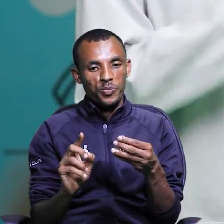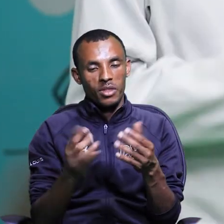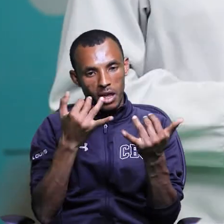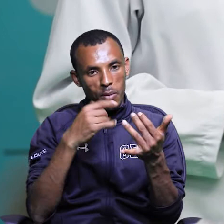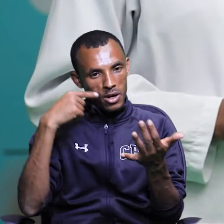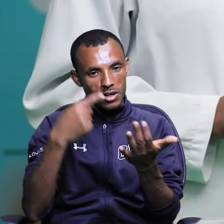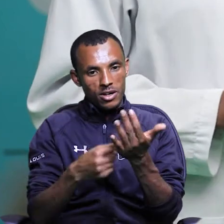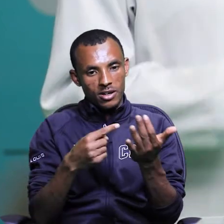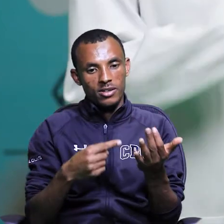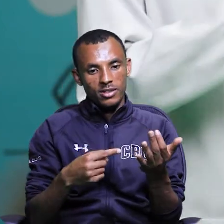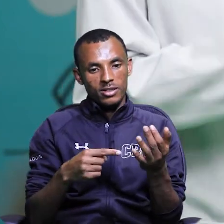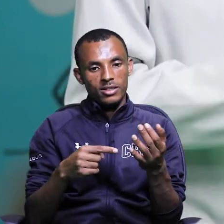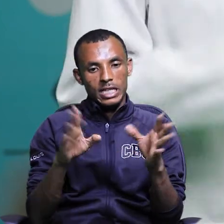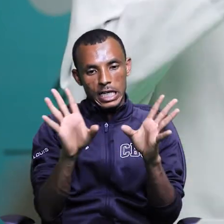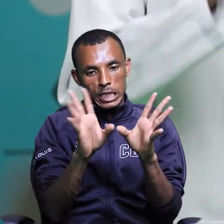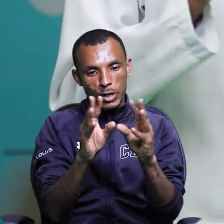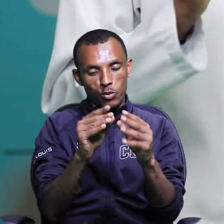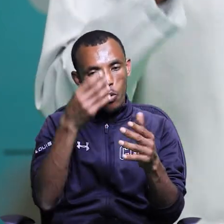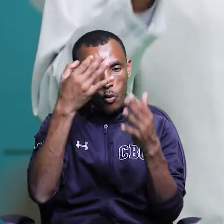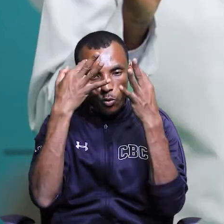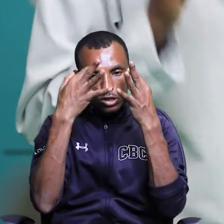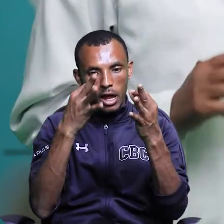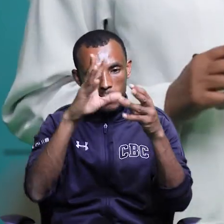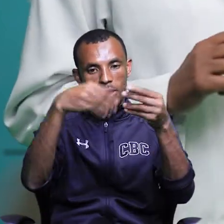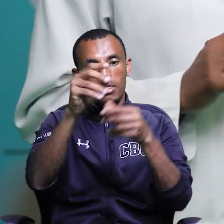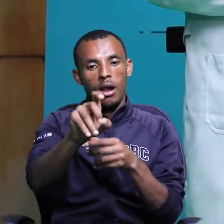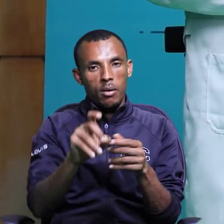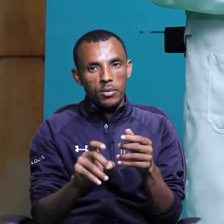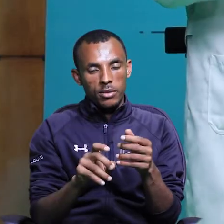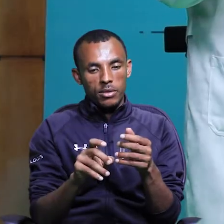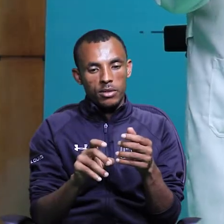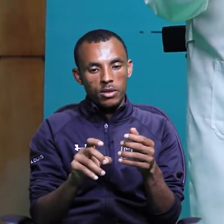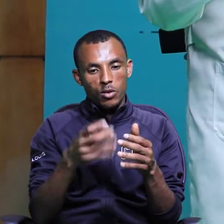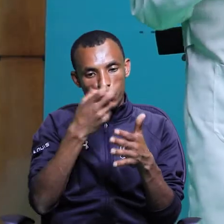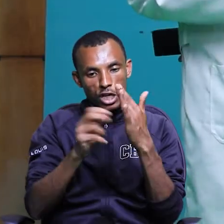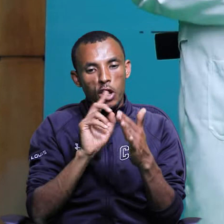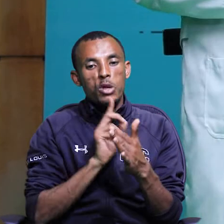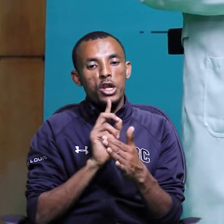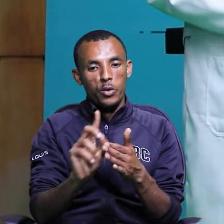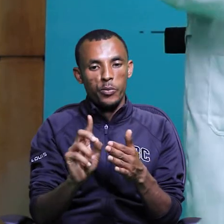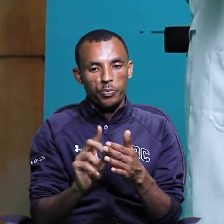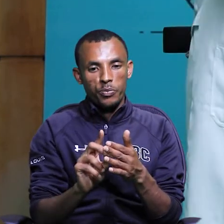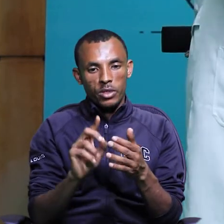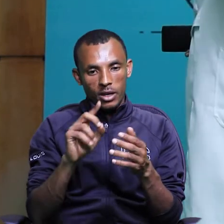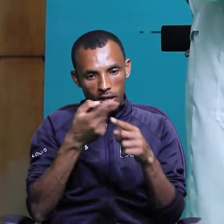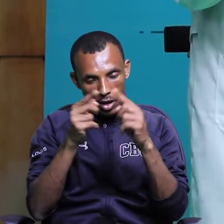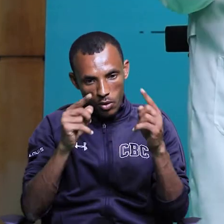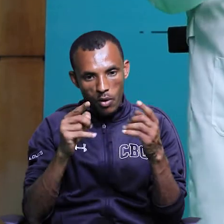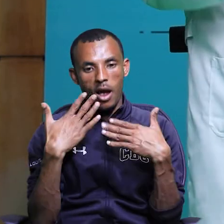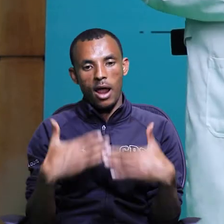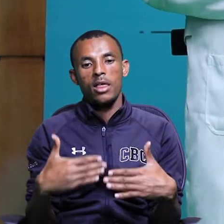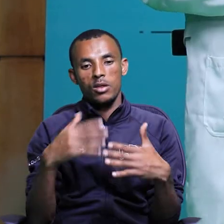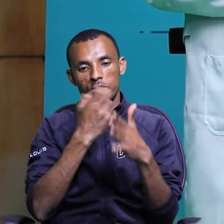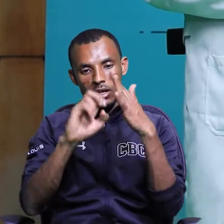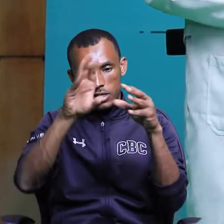ይህ መረጃ ተሰባስቦ ውሳኔ መሰጠት አለበት። ውሳኔው ምንድነው? ከተለያዩ